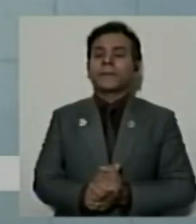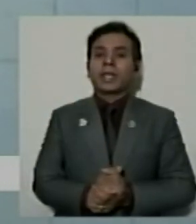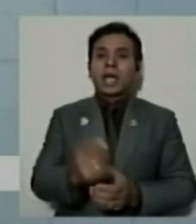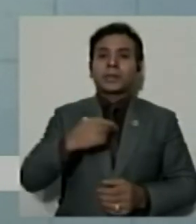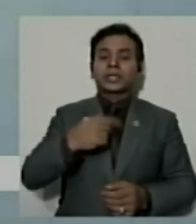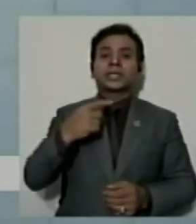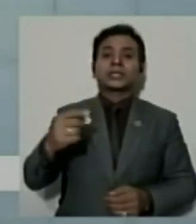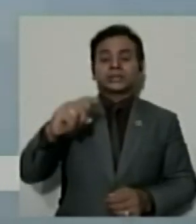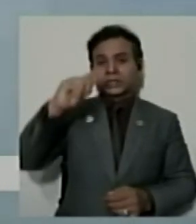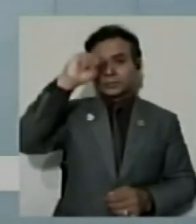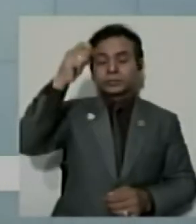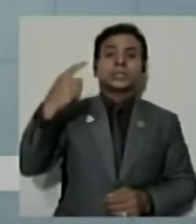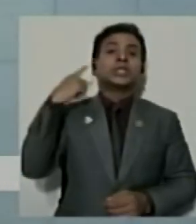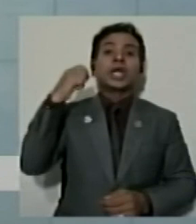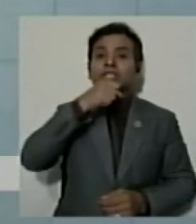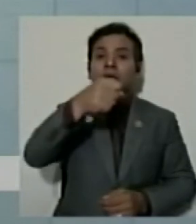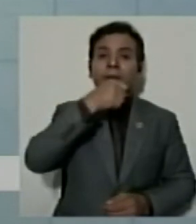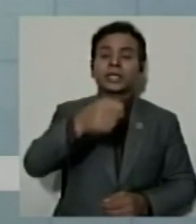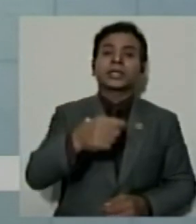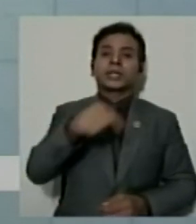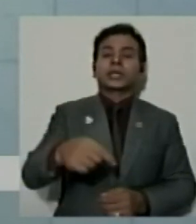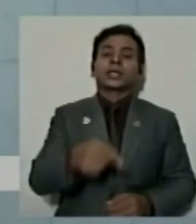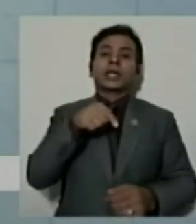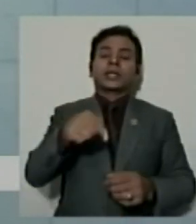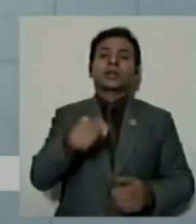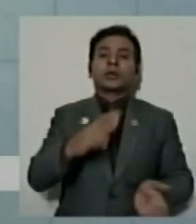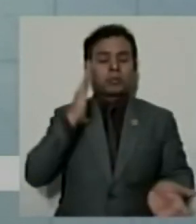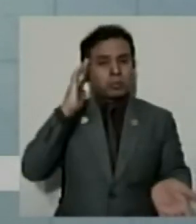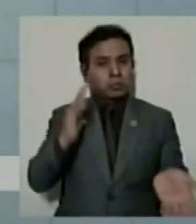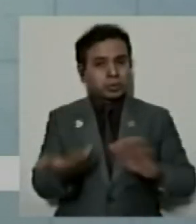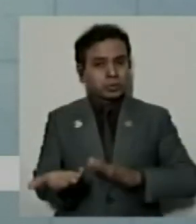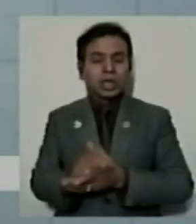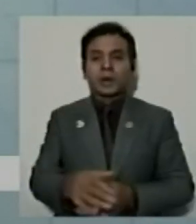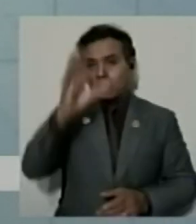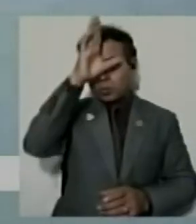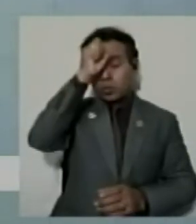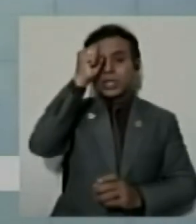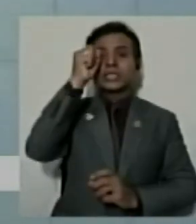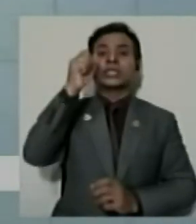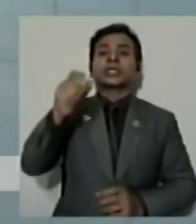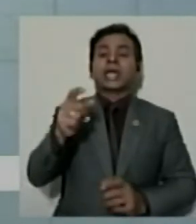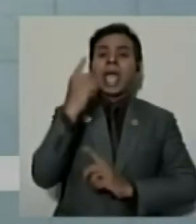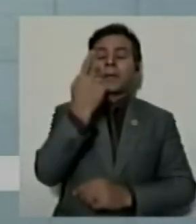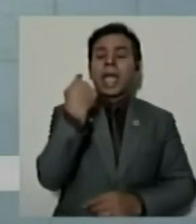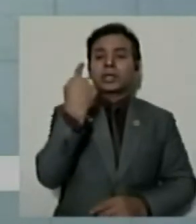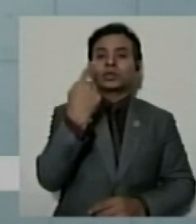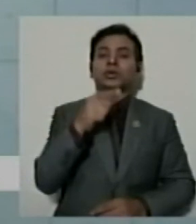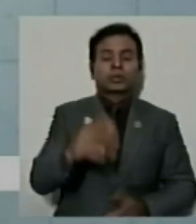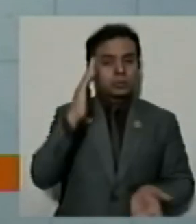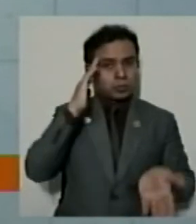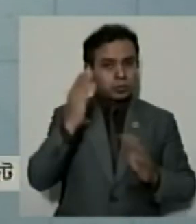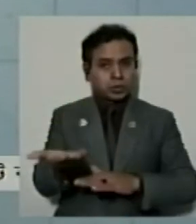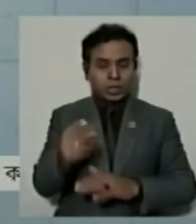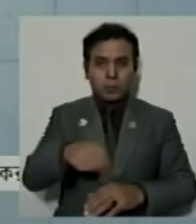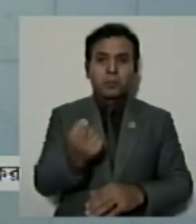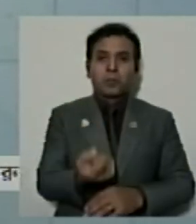পুলিশ সদস্য মৃত্যুবরণ করেছেন, প্রথমবারের মতো একজন পুলিশ সদস্য মৃত্যুবরণ করেছেন। আমরা তাদের বিদেহী আত্মার